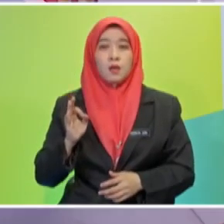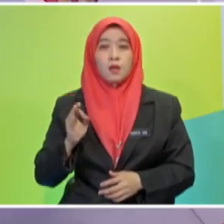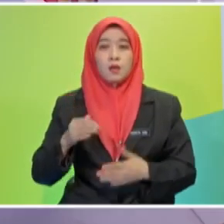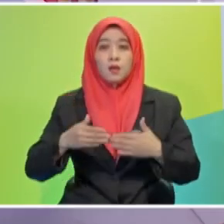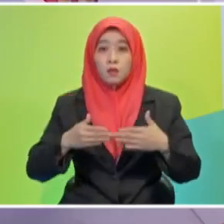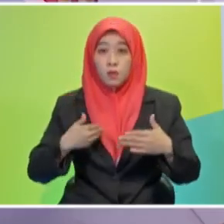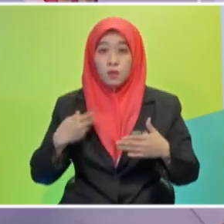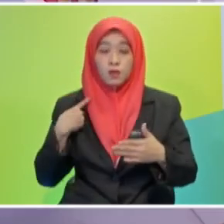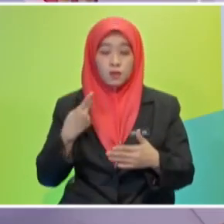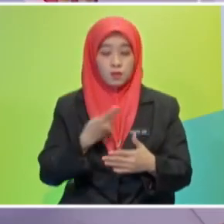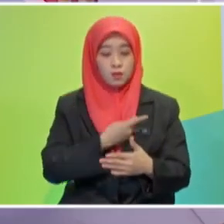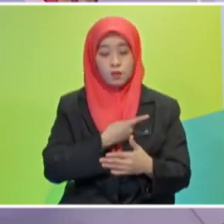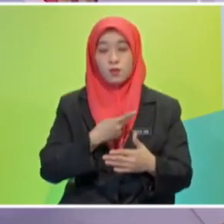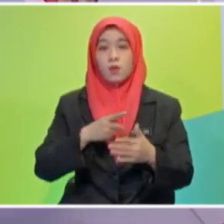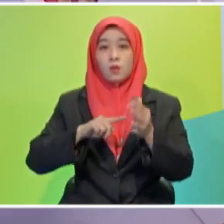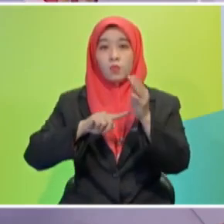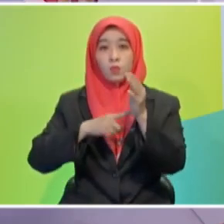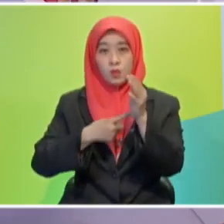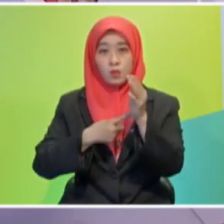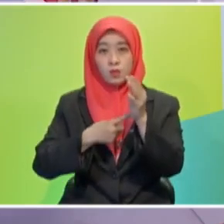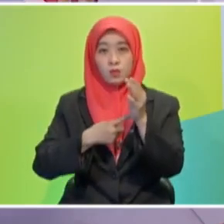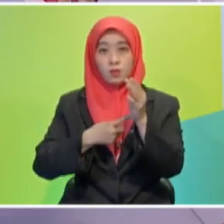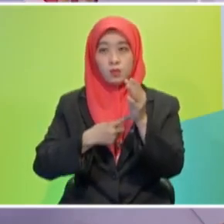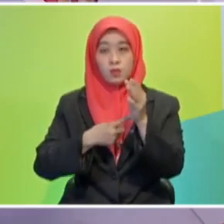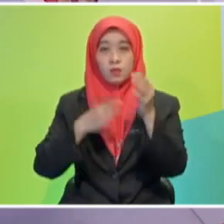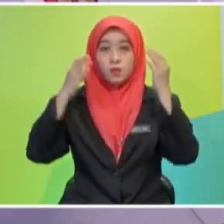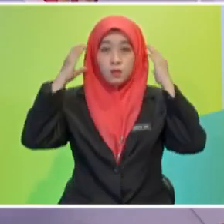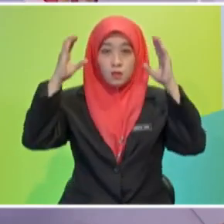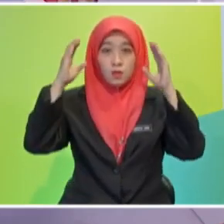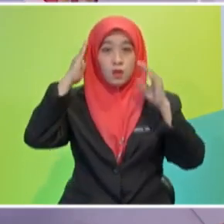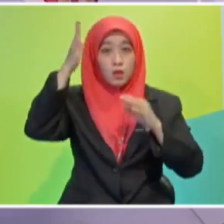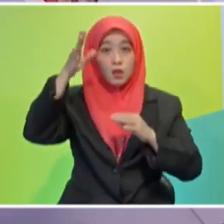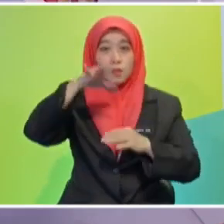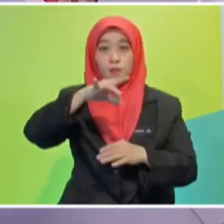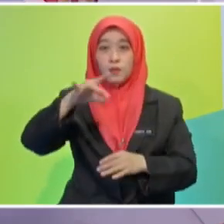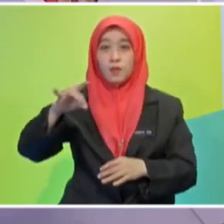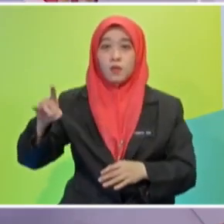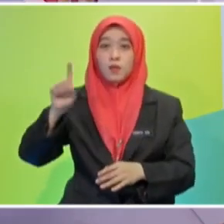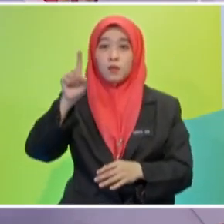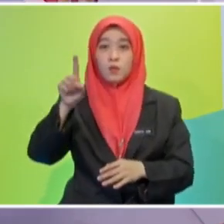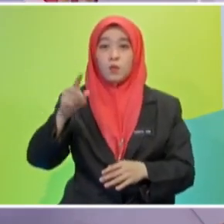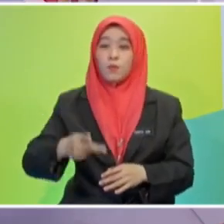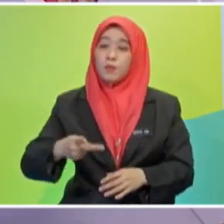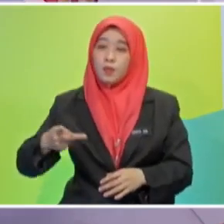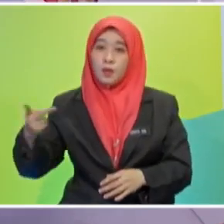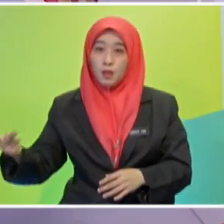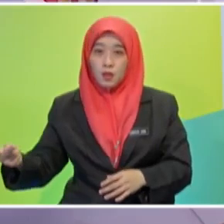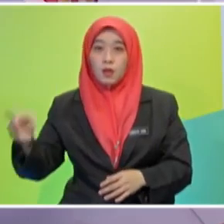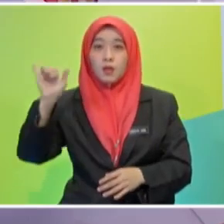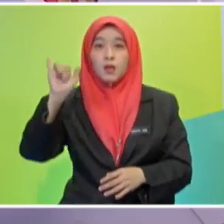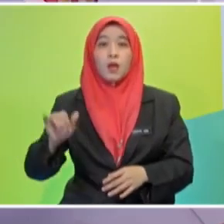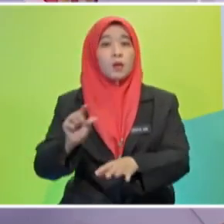Sebelum kita mulakan kita punya sesi, okey, cikgu akan memilih satu perkakasan yang